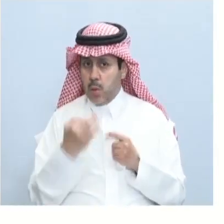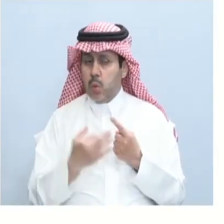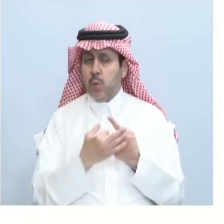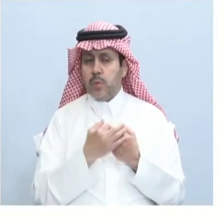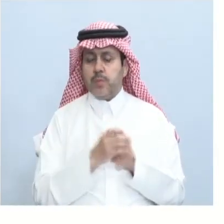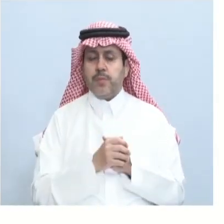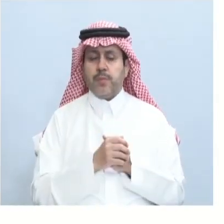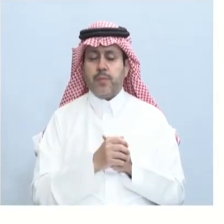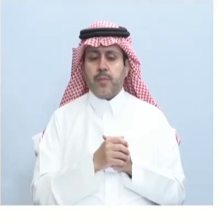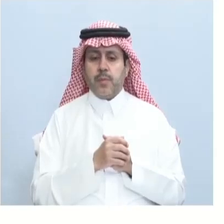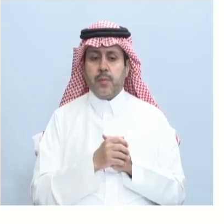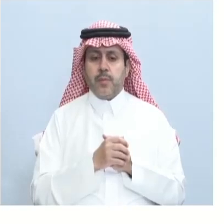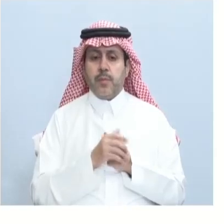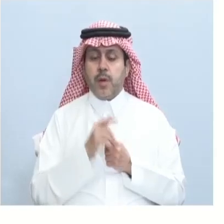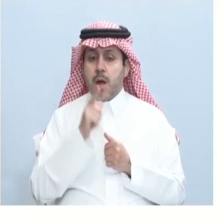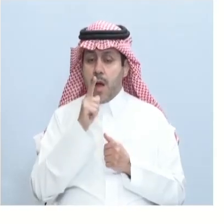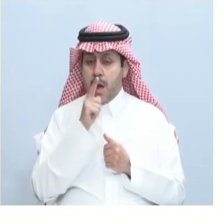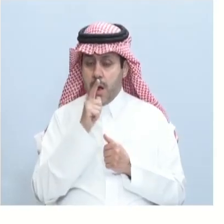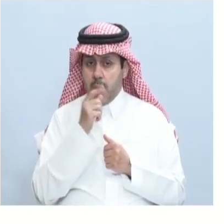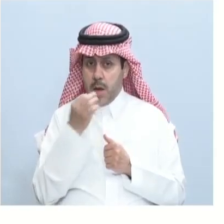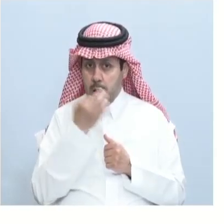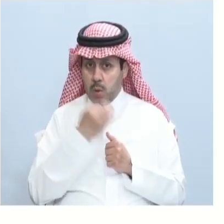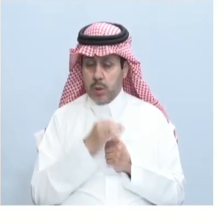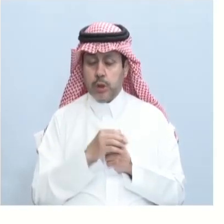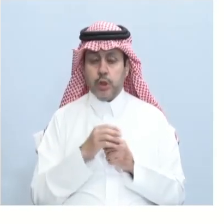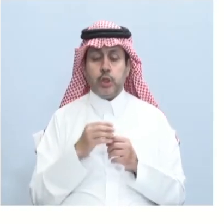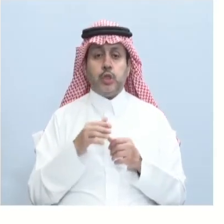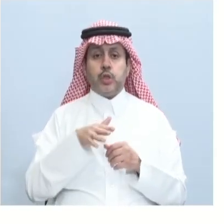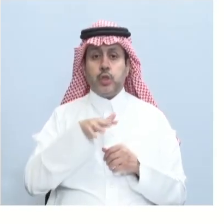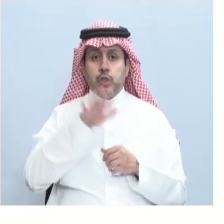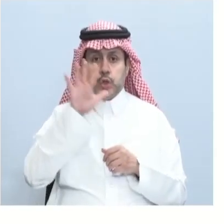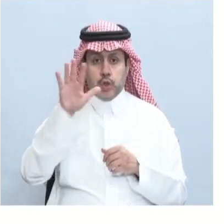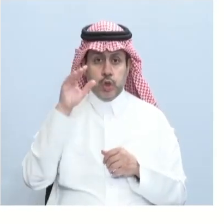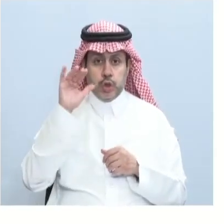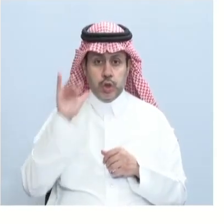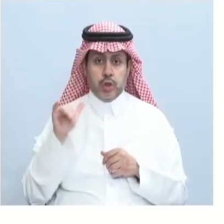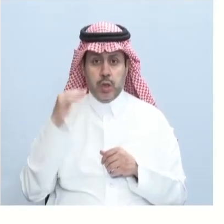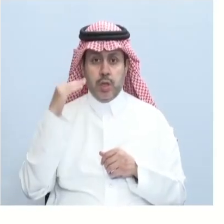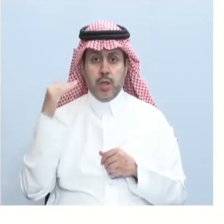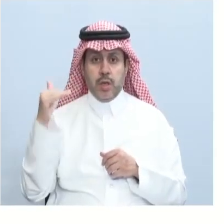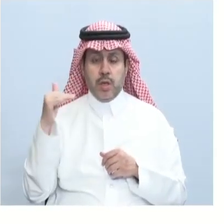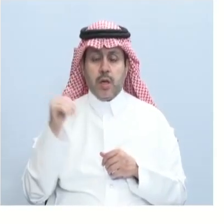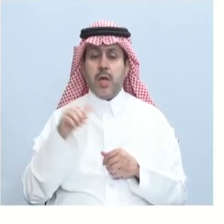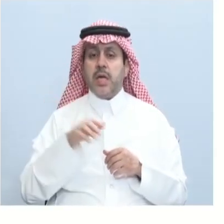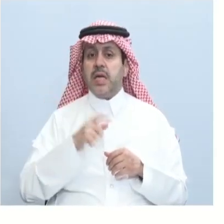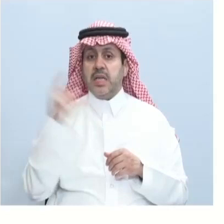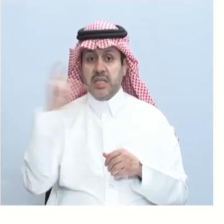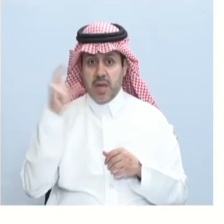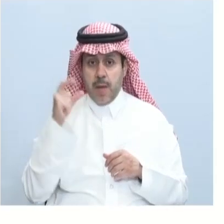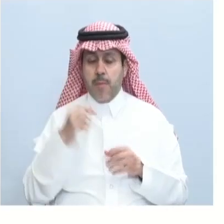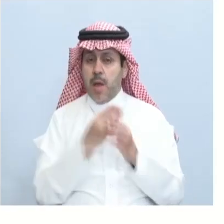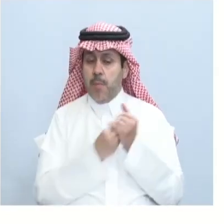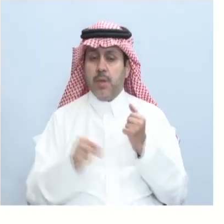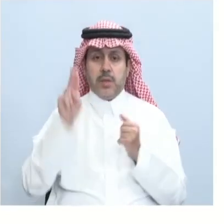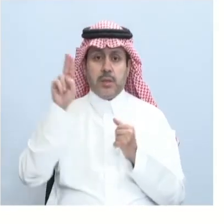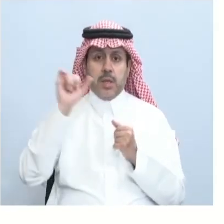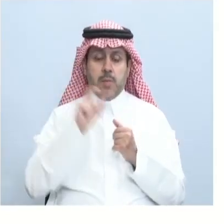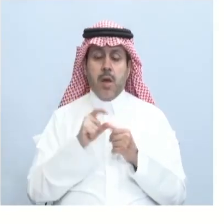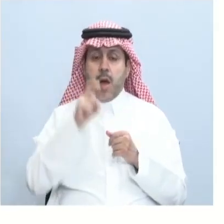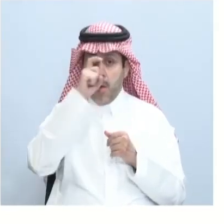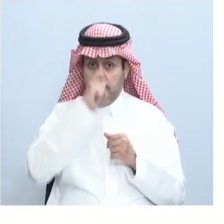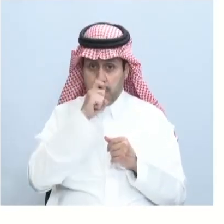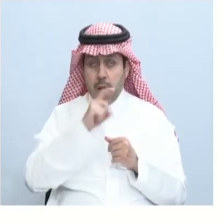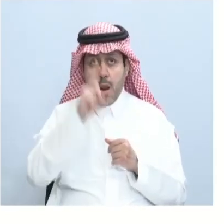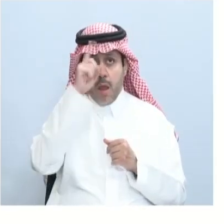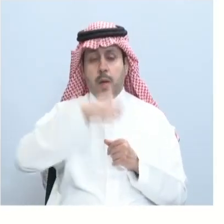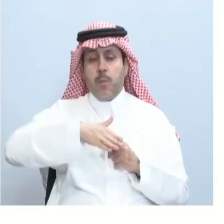جميلا قال شيخ الاسلام ابن تيميه رحمه الله امر الله نبيه صلى الله عليه وسلم بالهجر الجميل